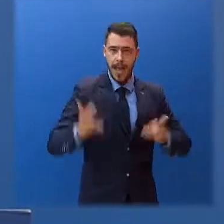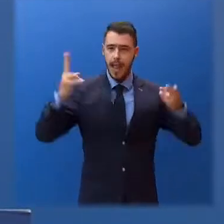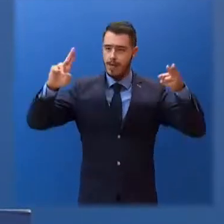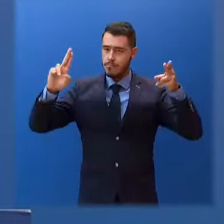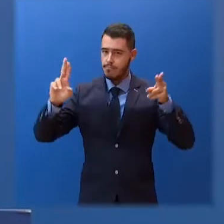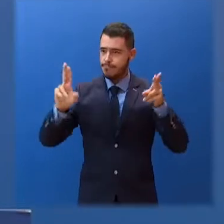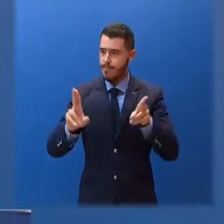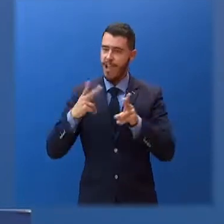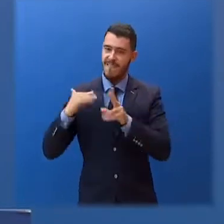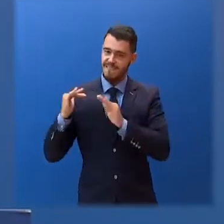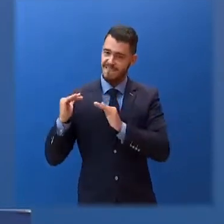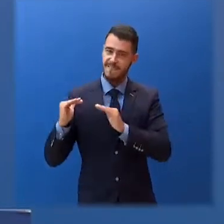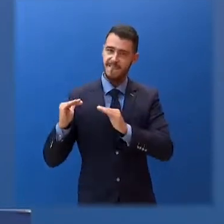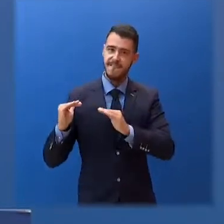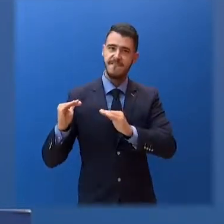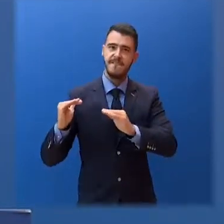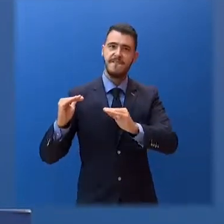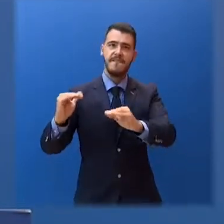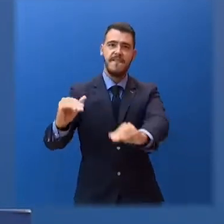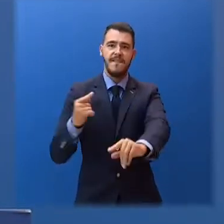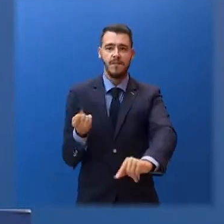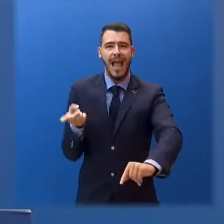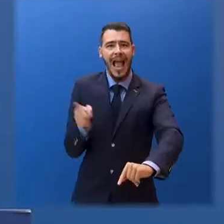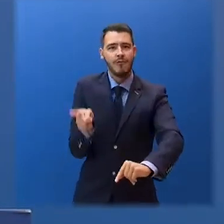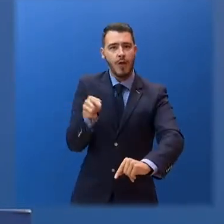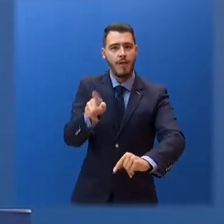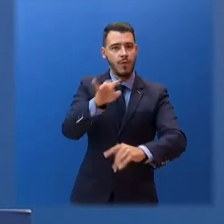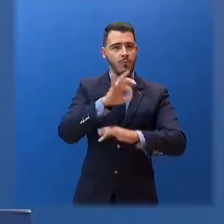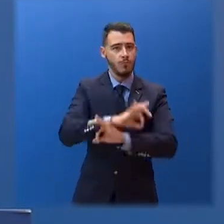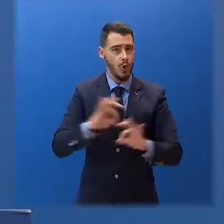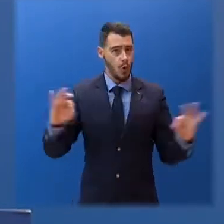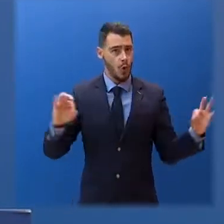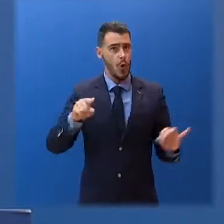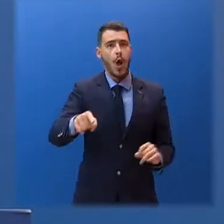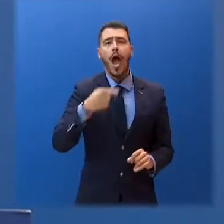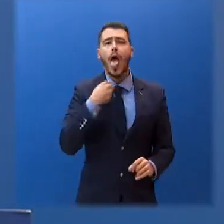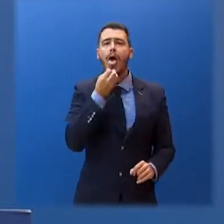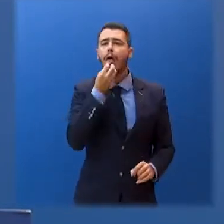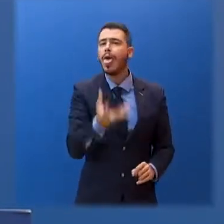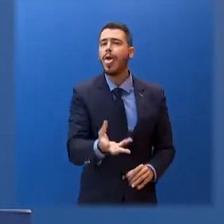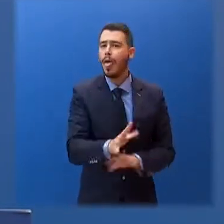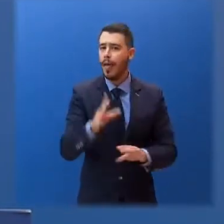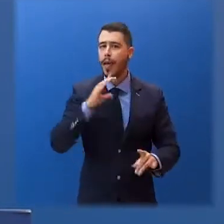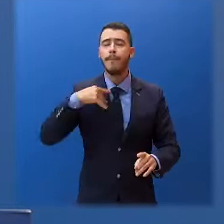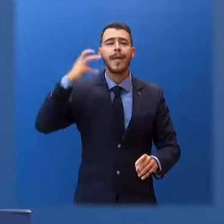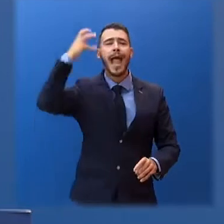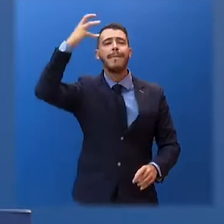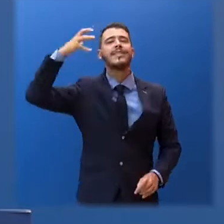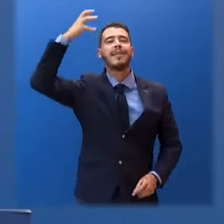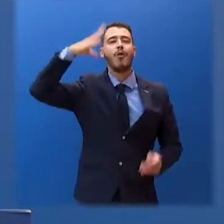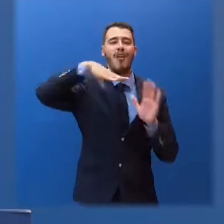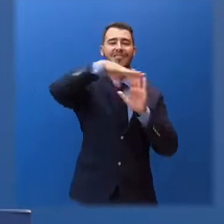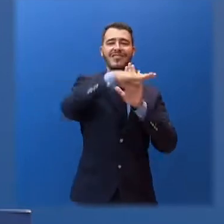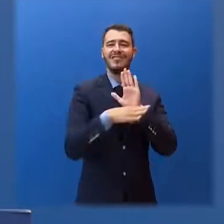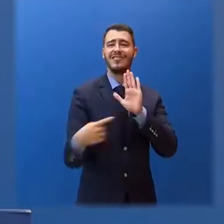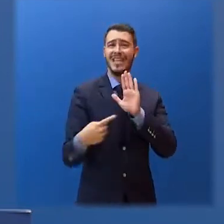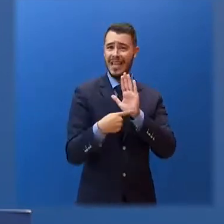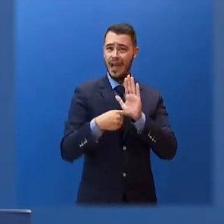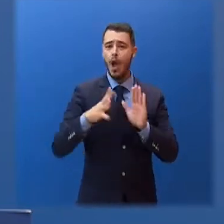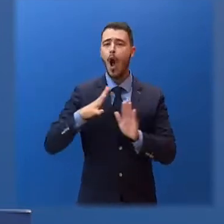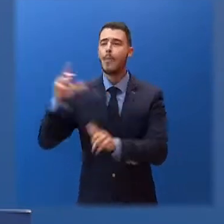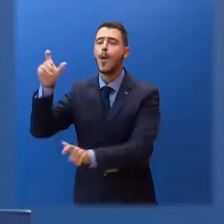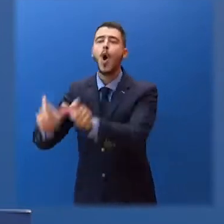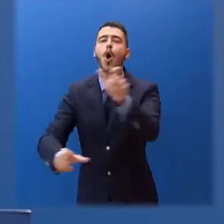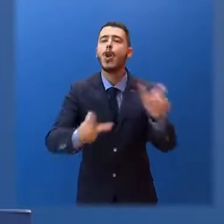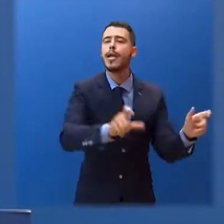Φαίνεται έτσι, αφενός ότι οι πολίτες τηρούν τα μέτρα που προτείνουν οι ειδικοί και αφετέρου τα μέτρα αυτά αποδίδουν, καθώς